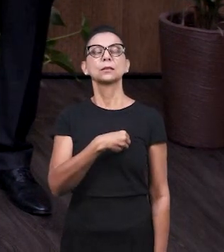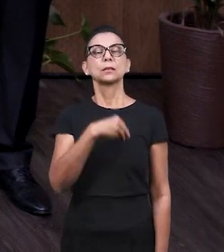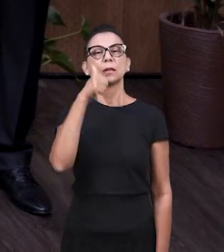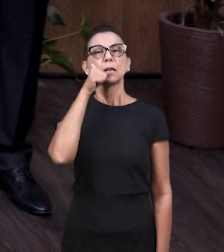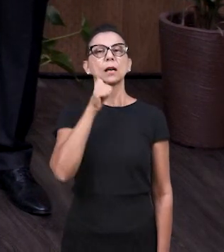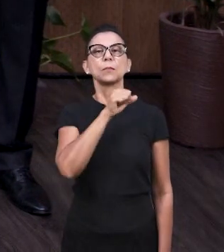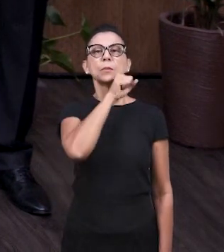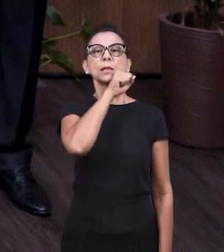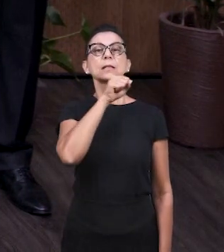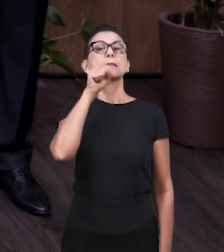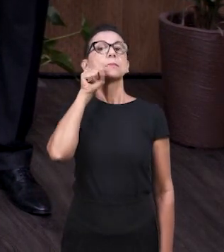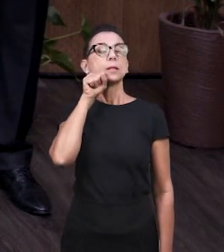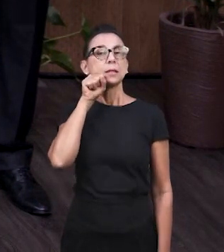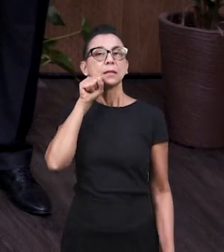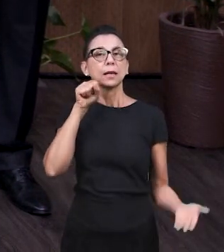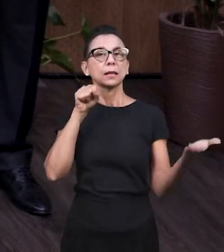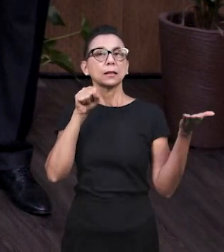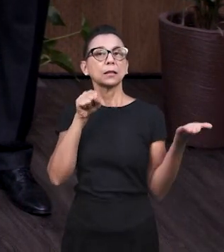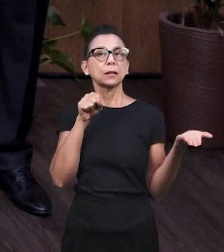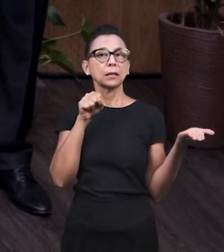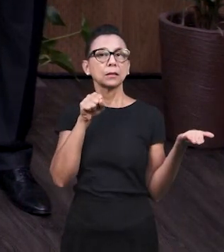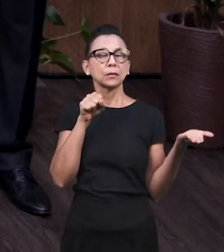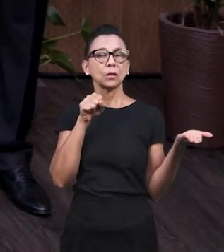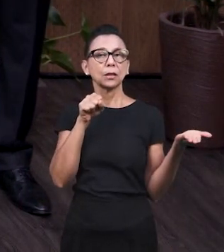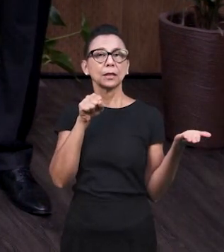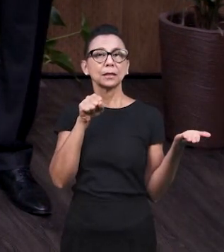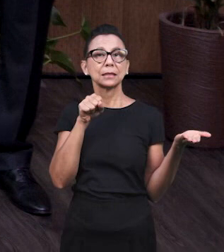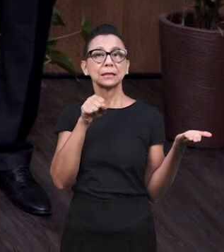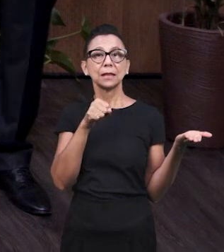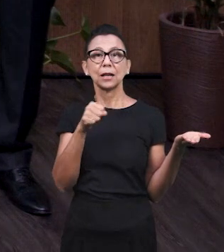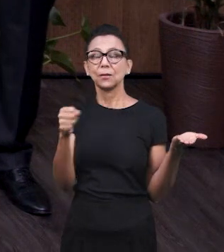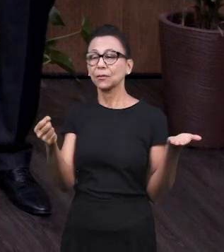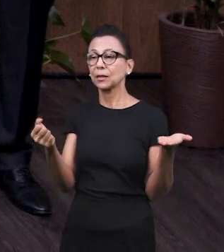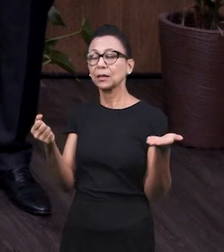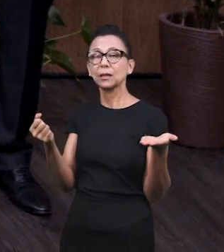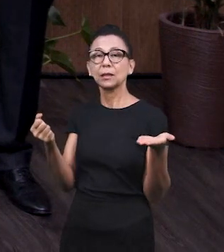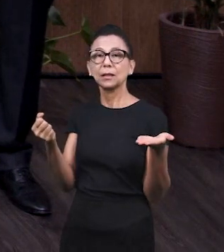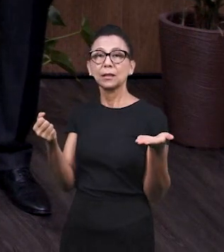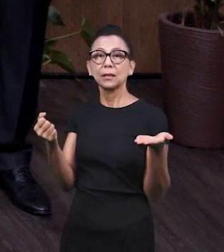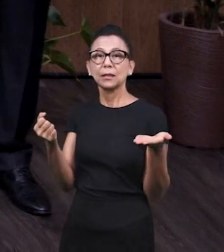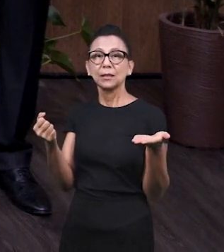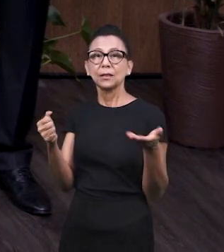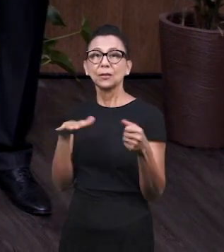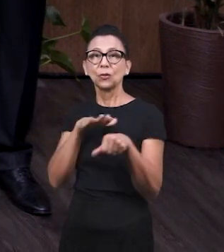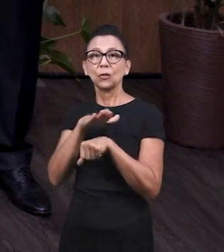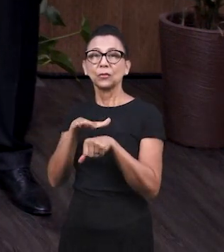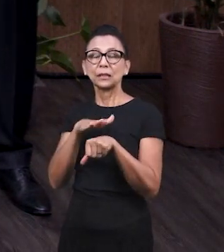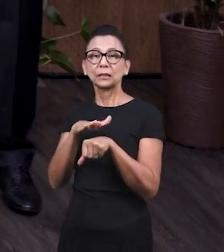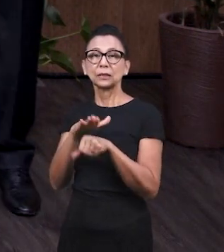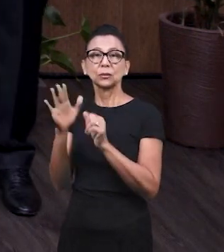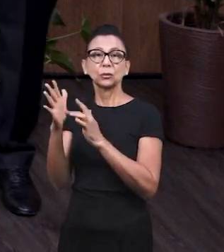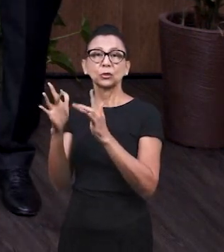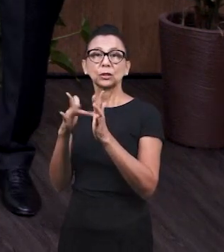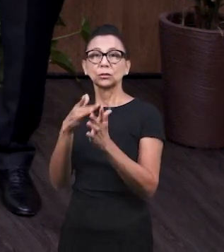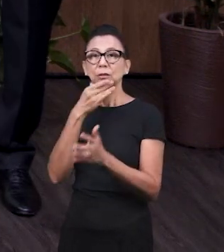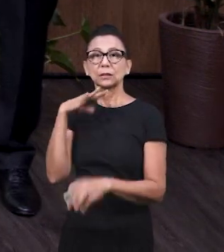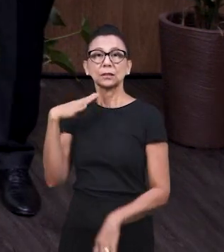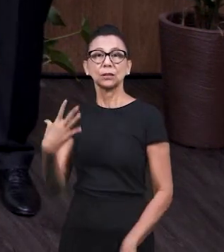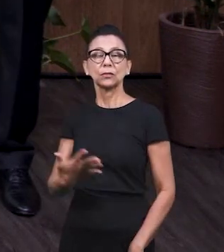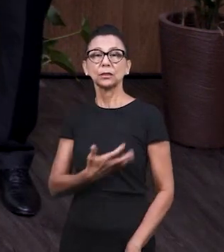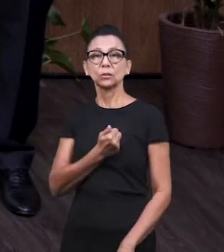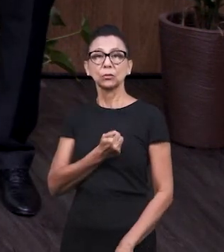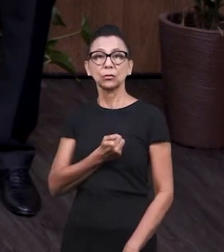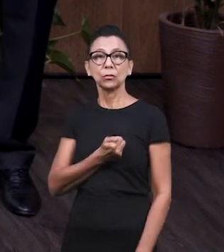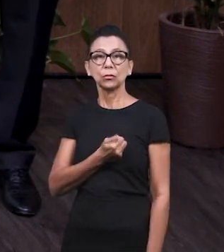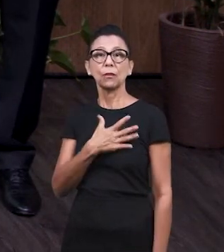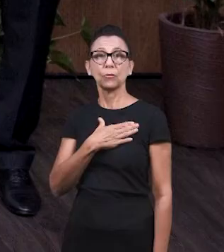et en sachant qu'elle était devant le Fils de Dieu, le Sauveur, elle a laissé sa couche. Donc c'était